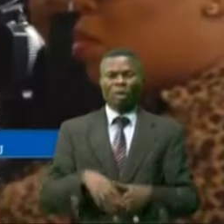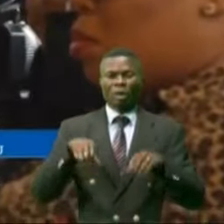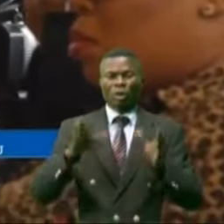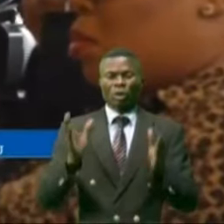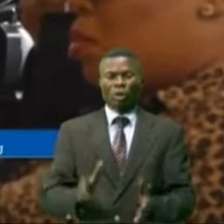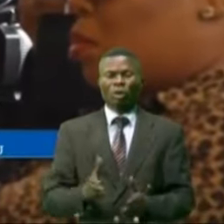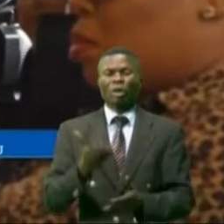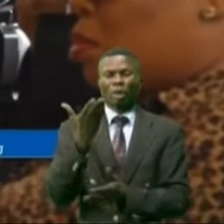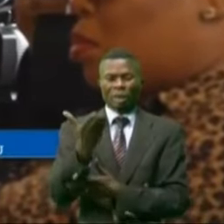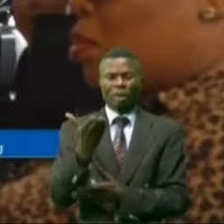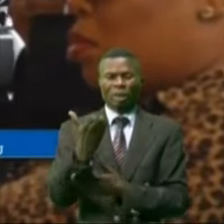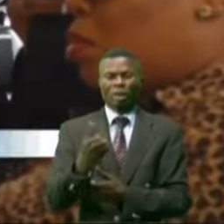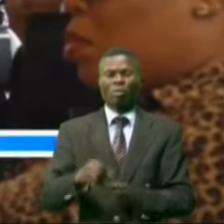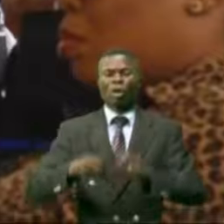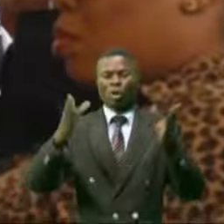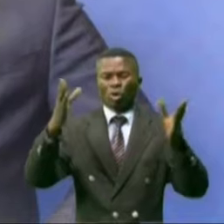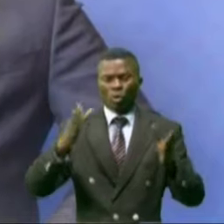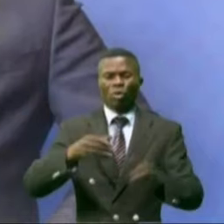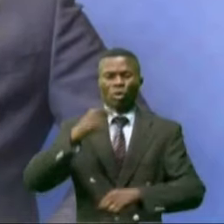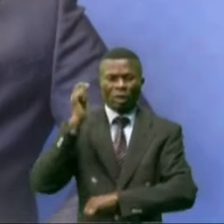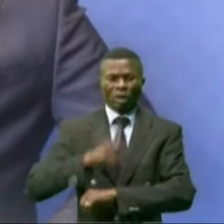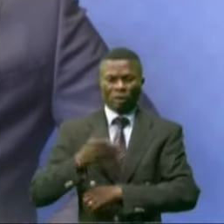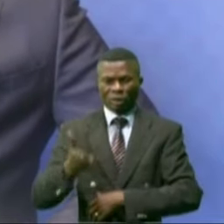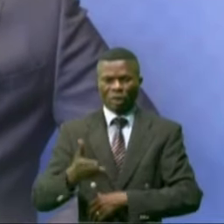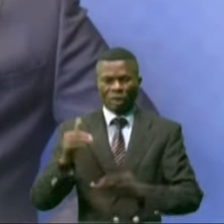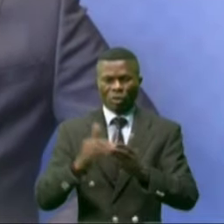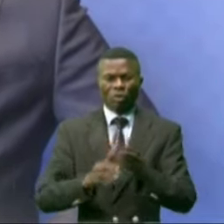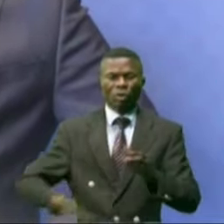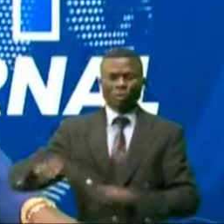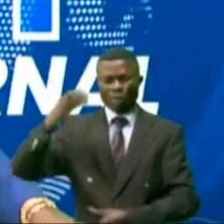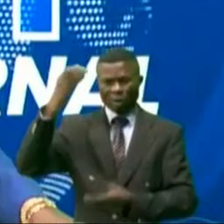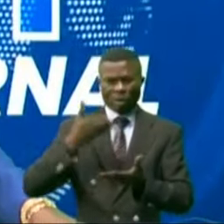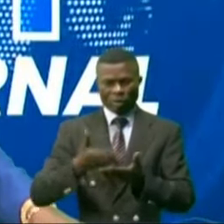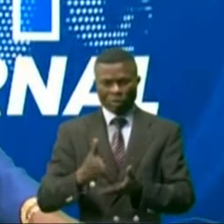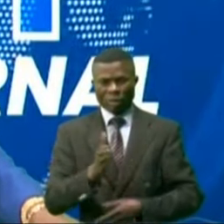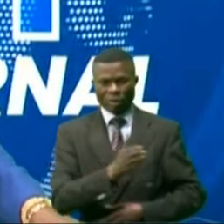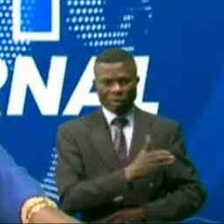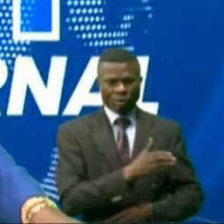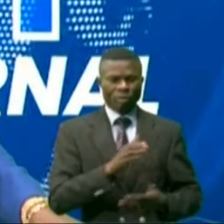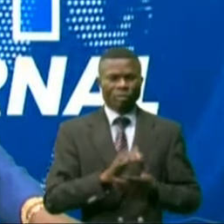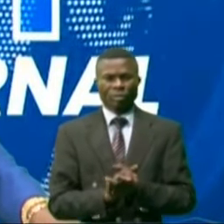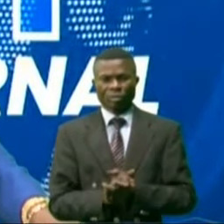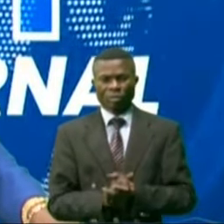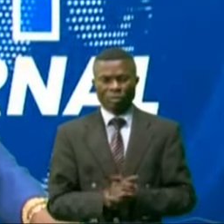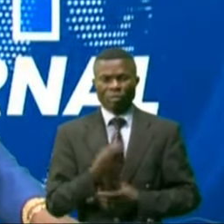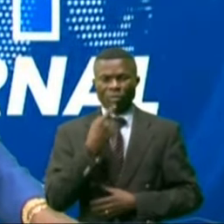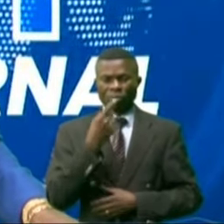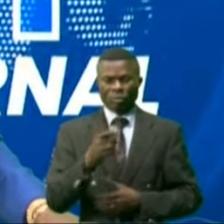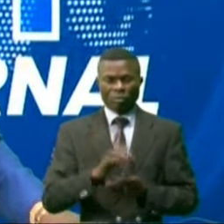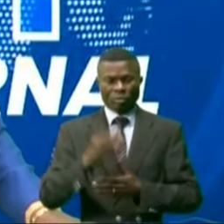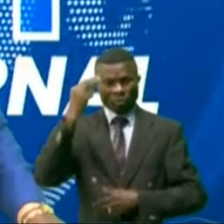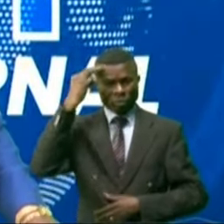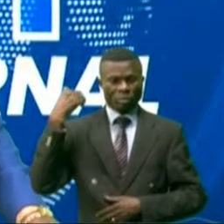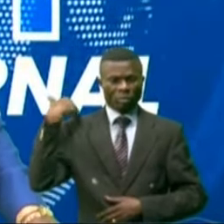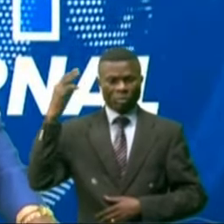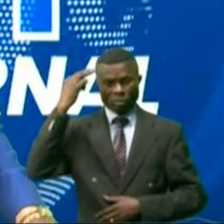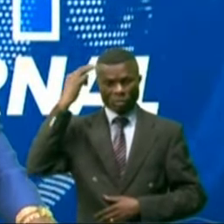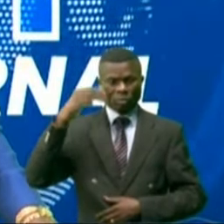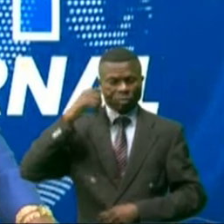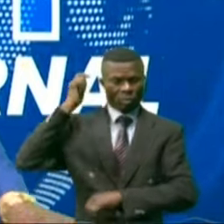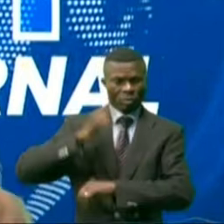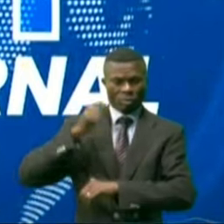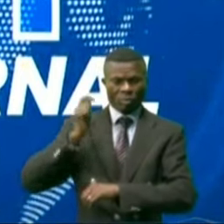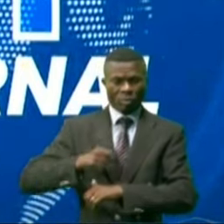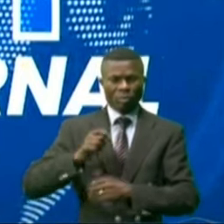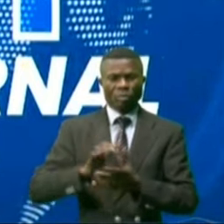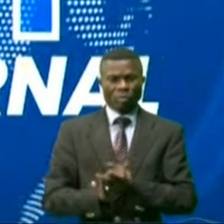confirmera son leadership à l'échelle internationale. Je l'ai dit tantôt, le ministre d'État, ministre de la Justice et